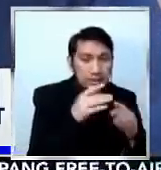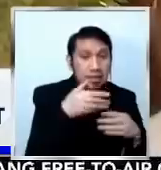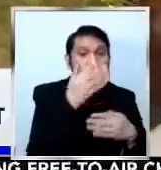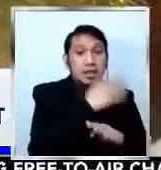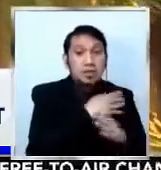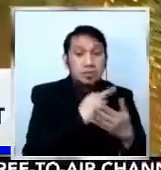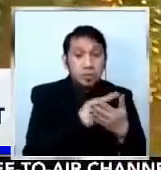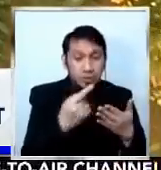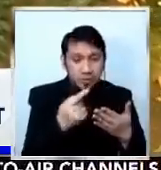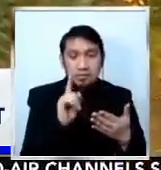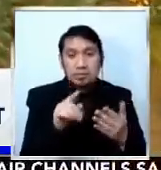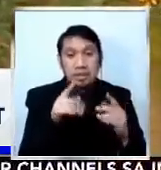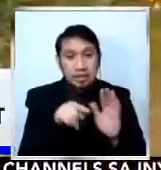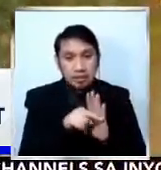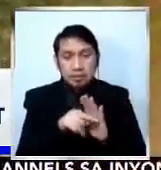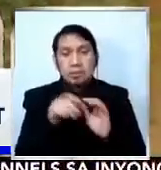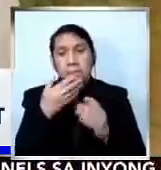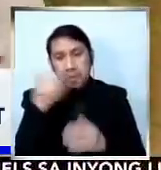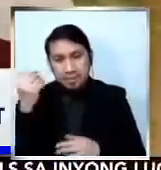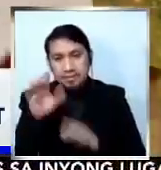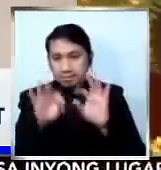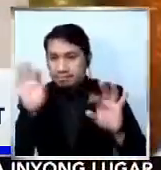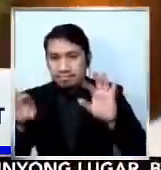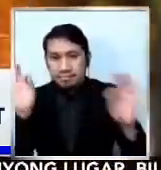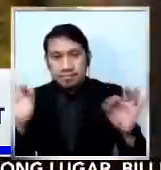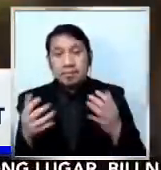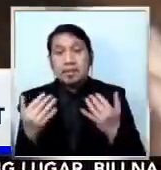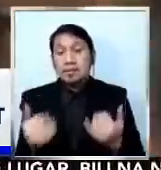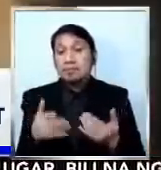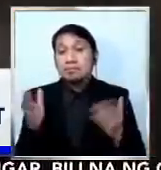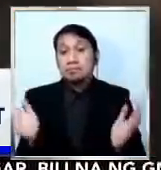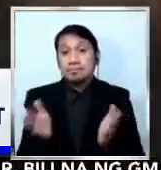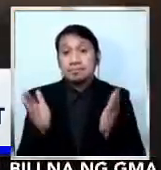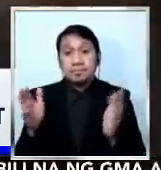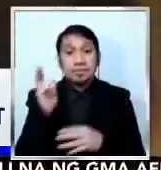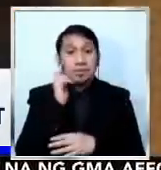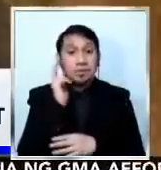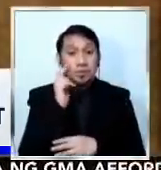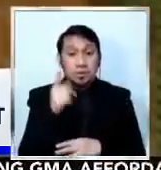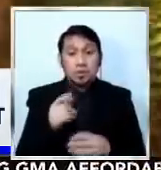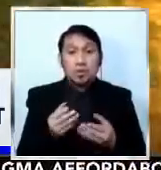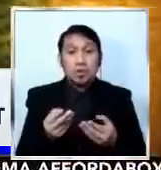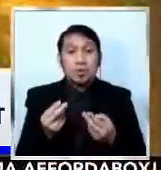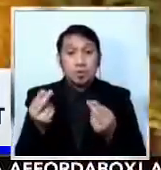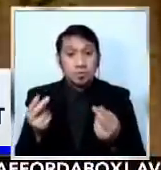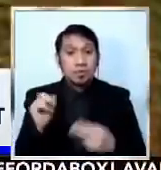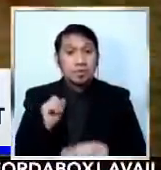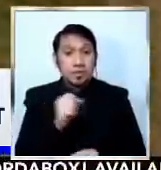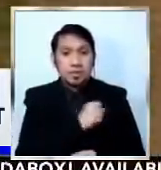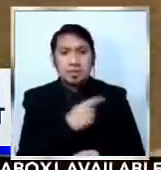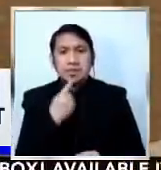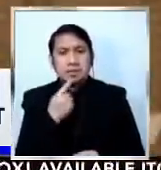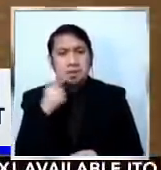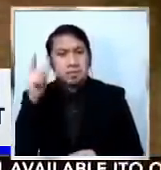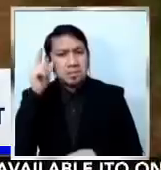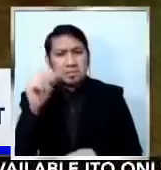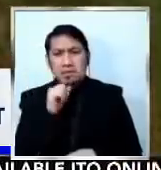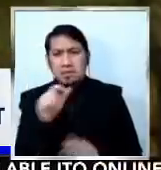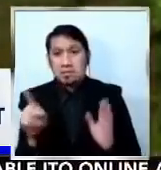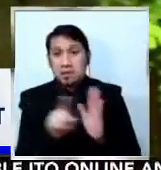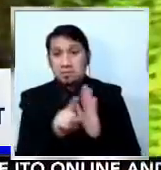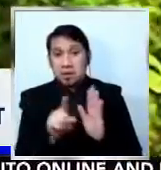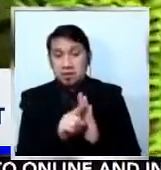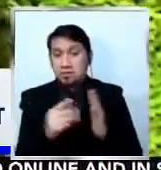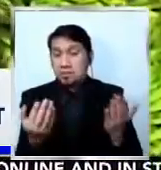random. Sa paghimok naman kay Pangulong Duterte na tumakbong senador, sinabi ni Lacson na hindi naman ito ipinagbabawal sa saligang